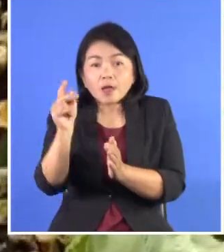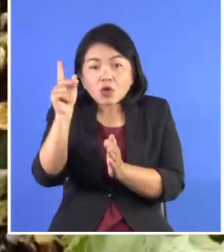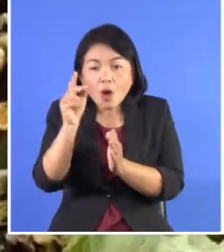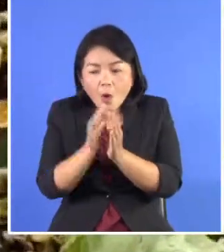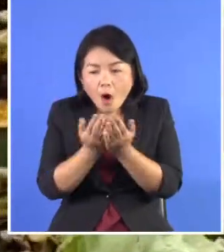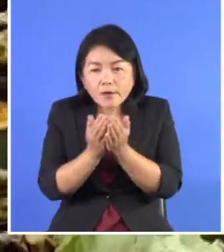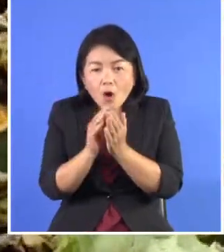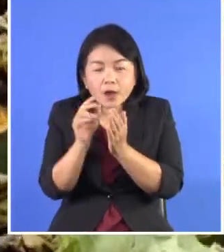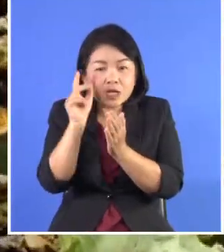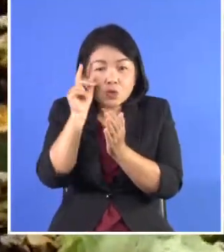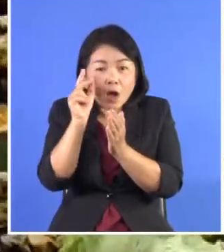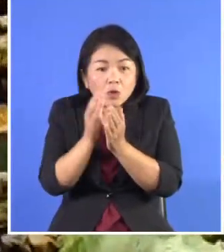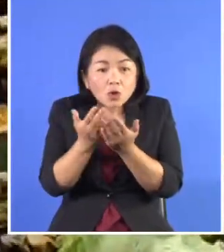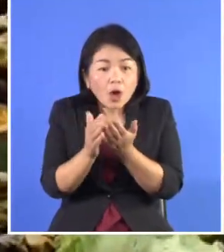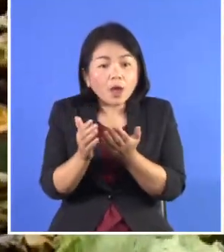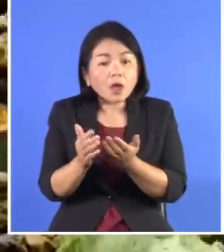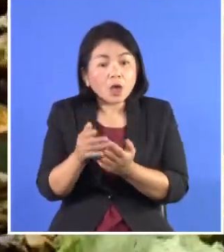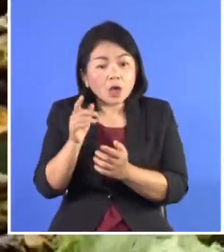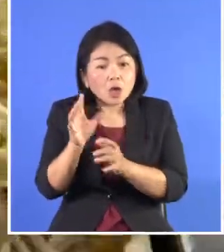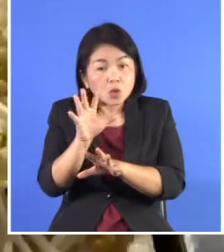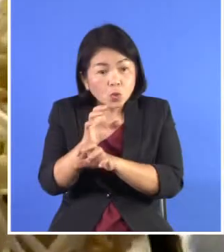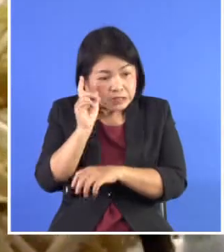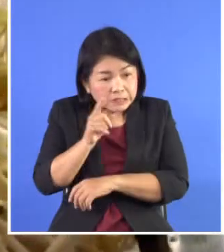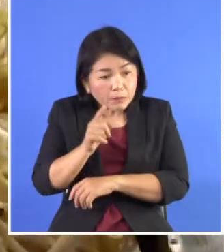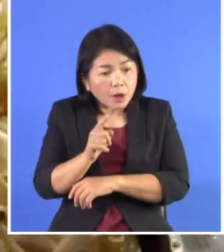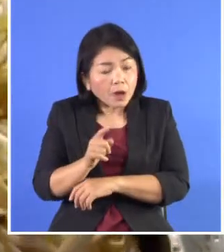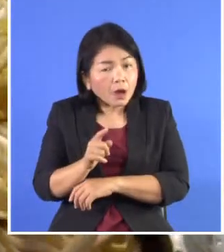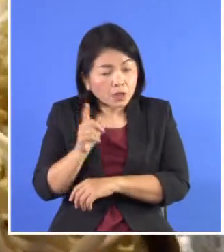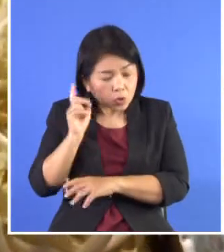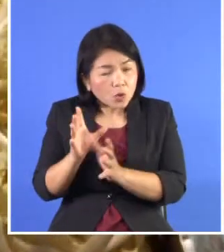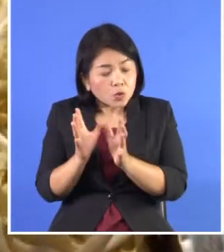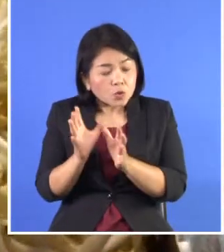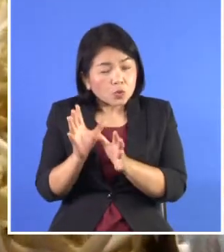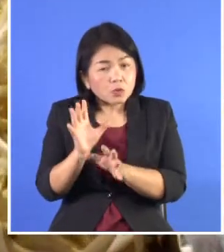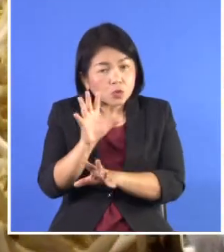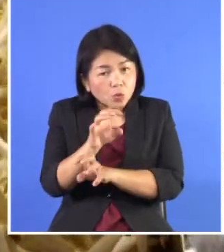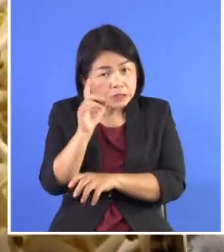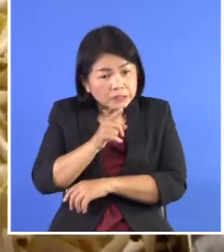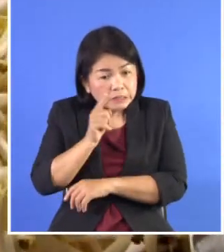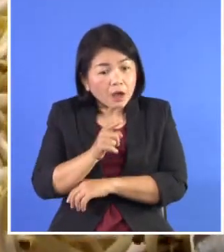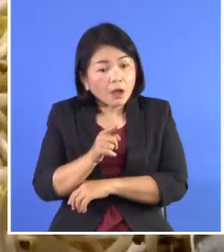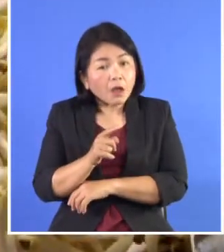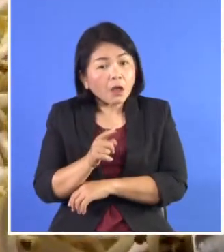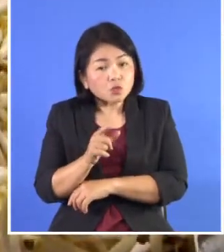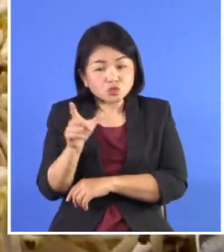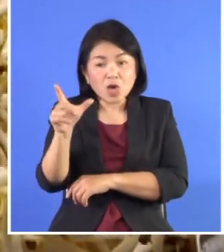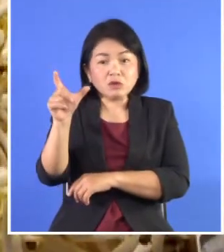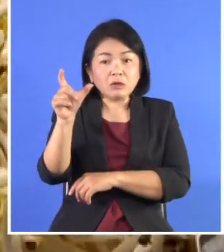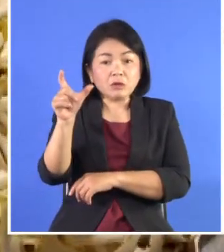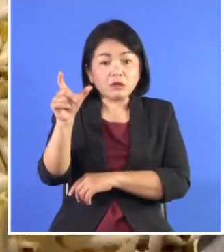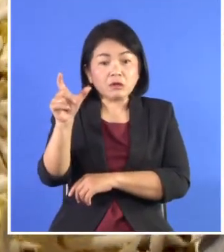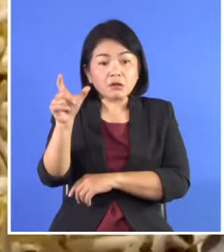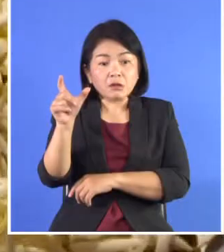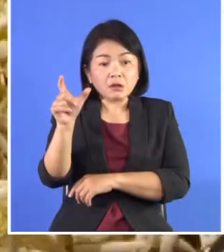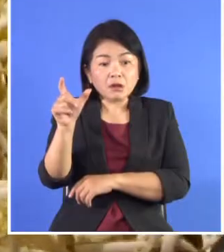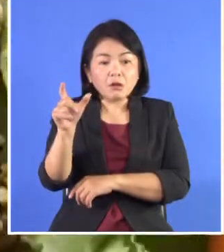lobster lobster จริงเหรอ lobster ปลอมหรือเครื่องประดับหรือว่าใส่มันจริง ๆอ๋อก็น่าจะจริงมั้ง lobster ไปเกาะอยู่ตรง